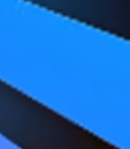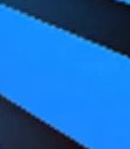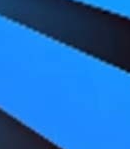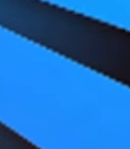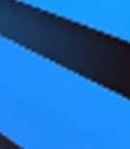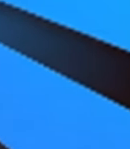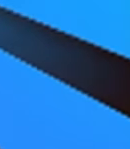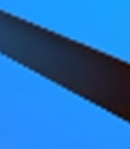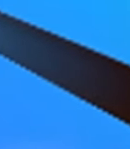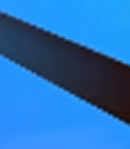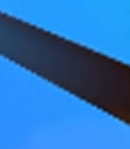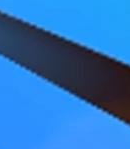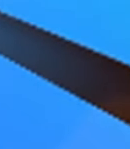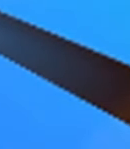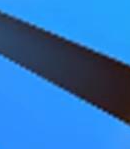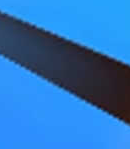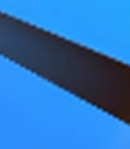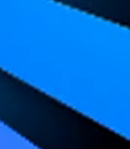morning